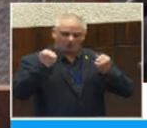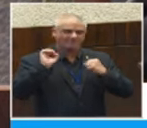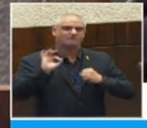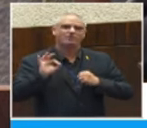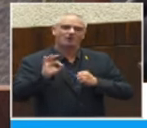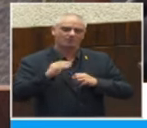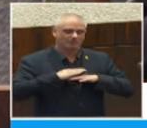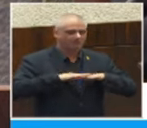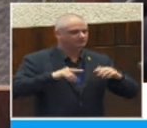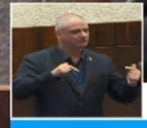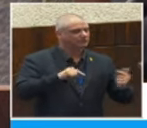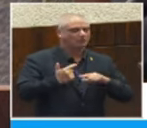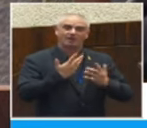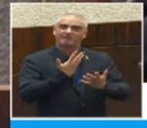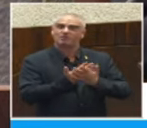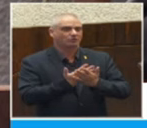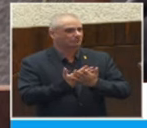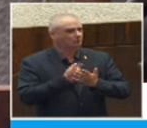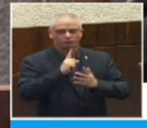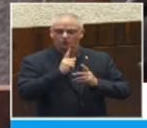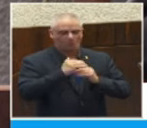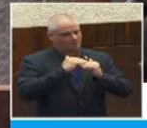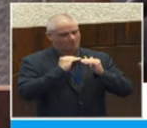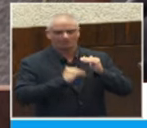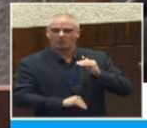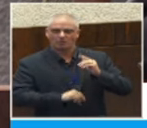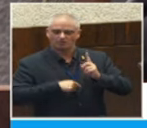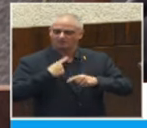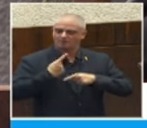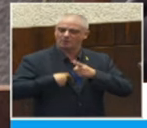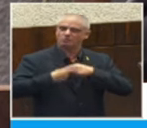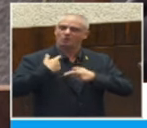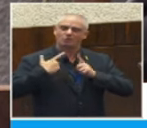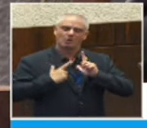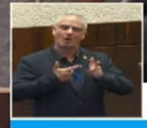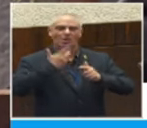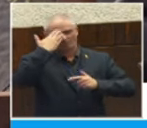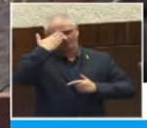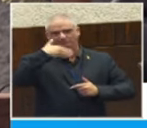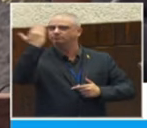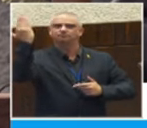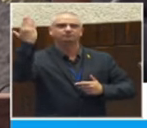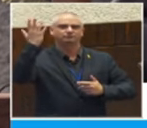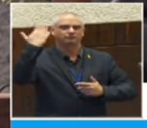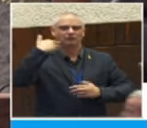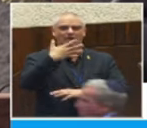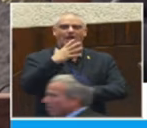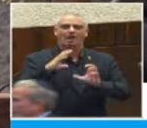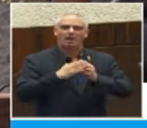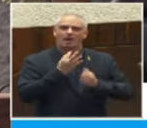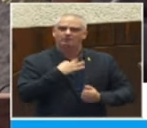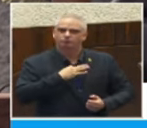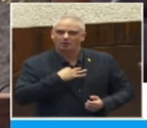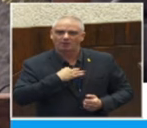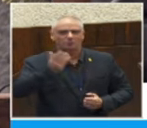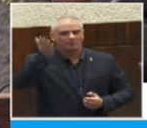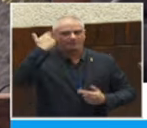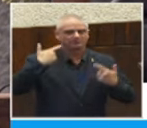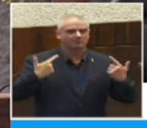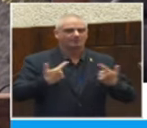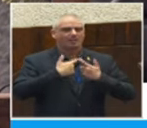העידו שאינו נופל מדורות הלוחמים המפוארים ביותר שידע עמנו מאז מלחמות יהושע בן